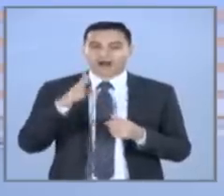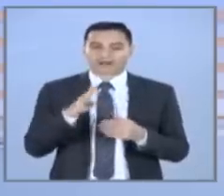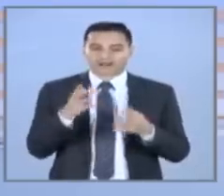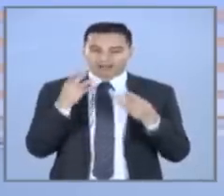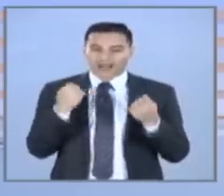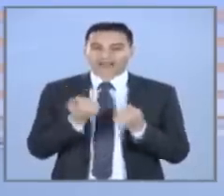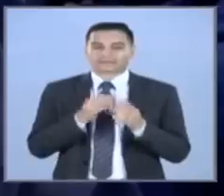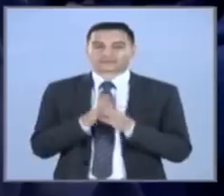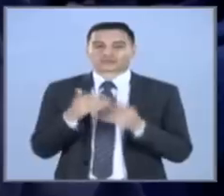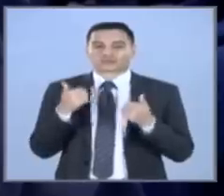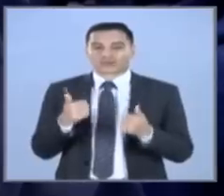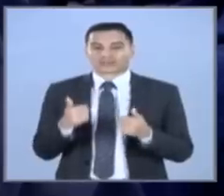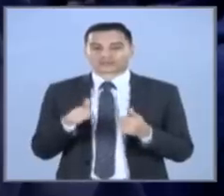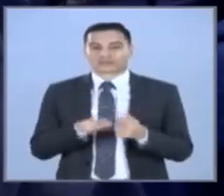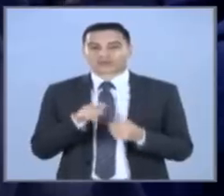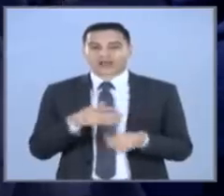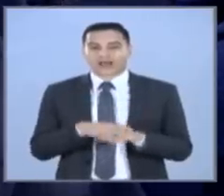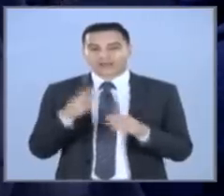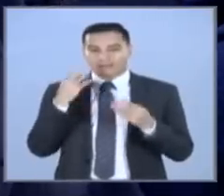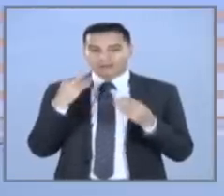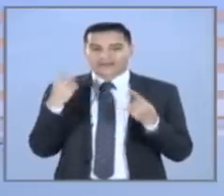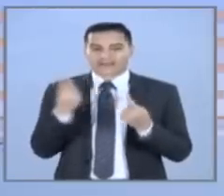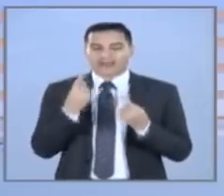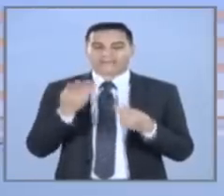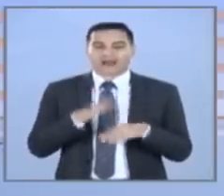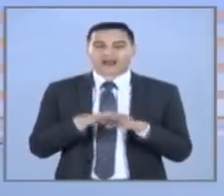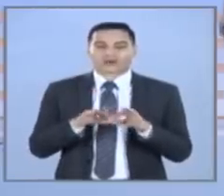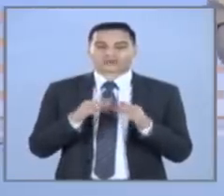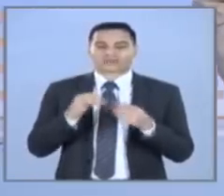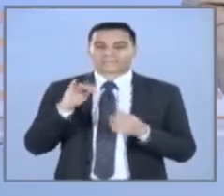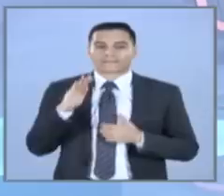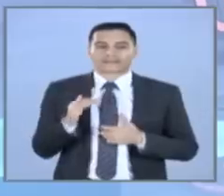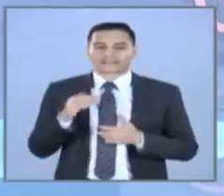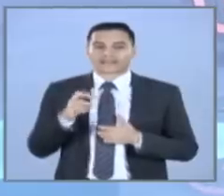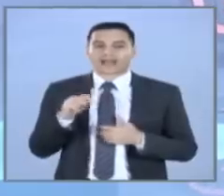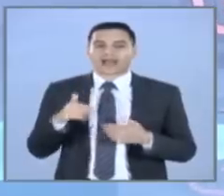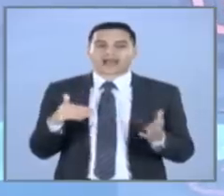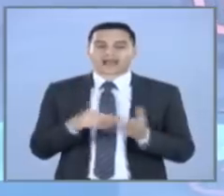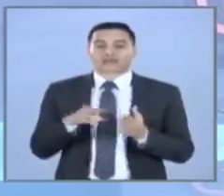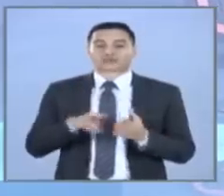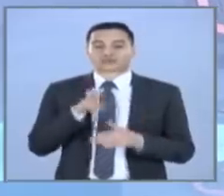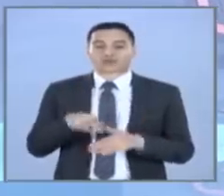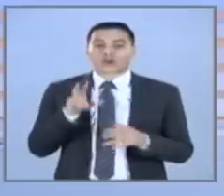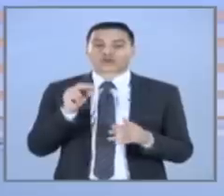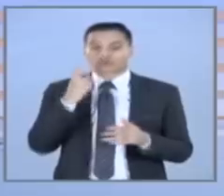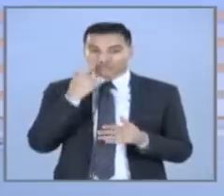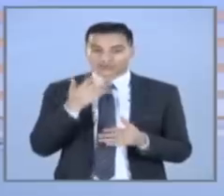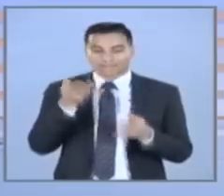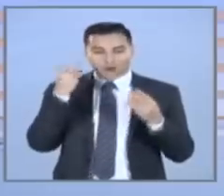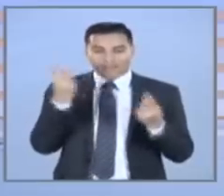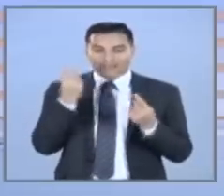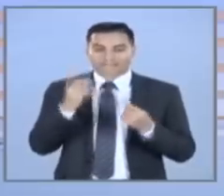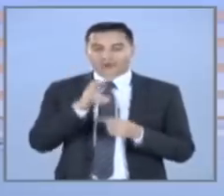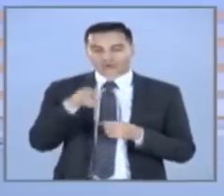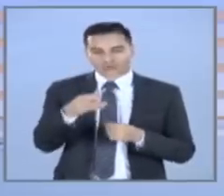كويس إن شاء الله. سؤال في المعلومات العامة لعائلة مسيحة، آخر سؤال في الحلقة بعشرين نقطة. معلومات